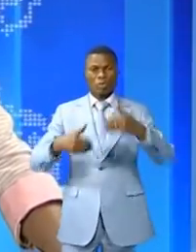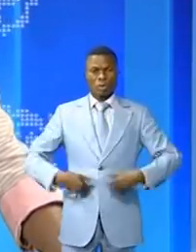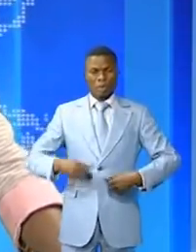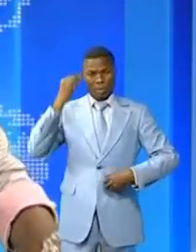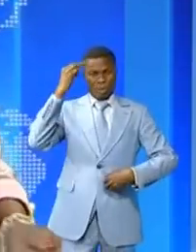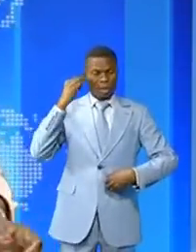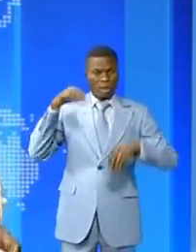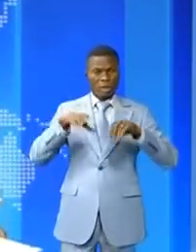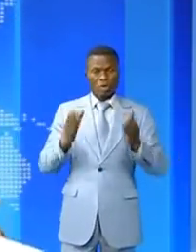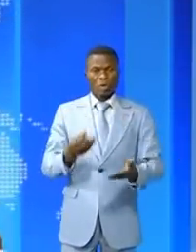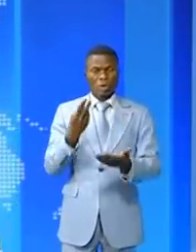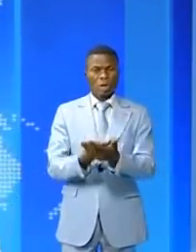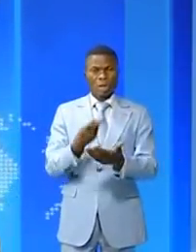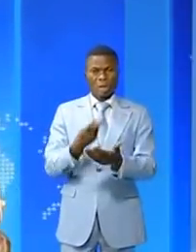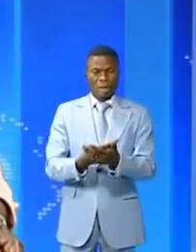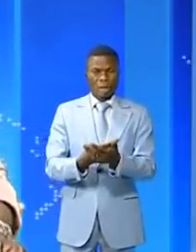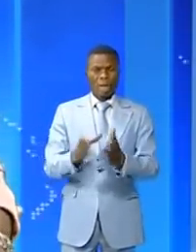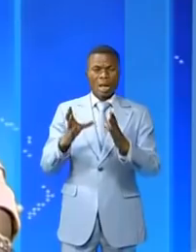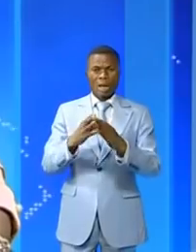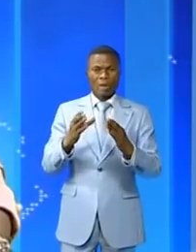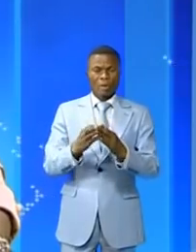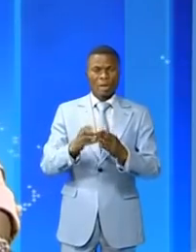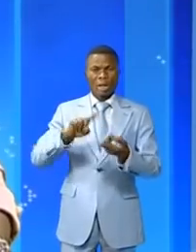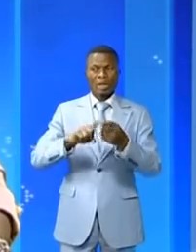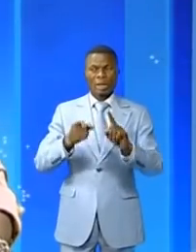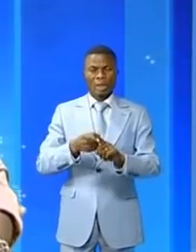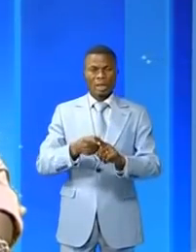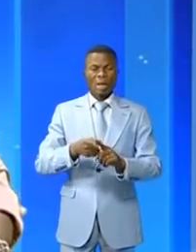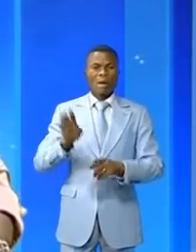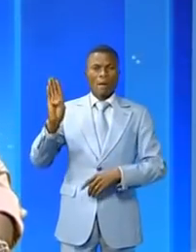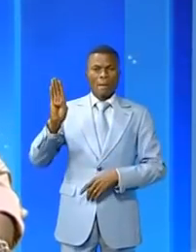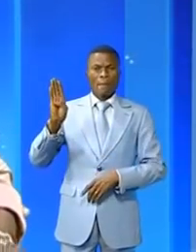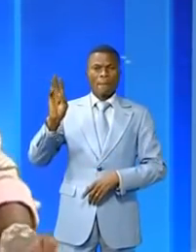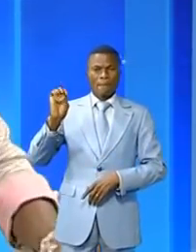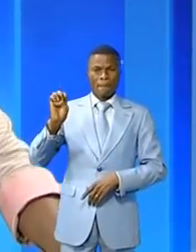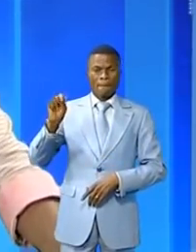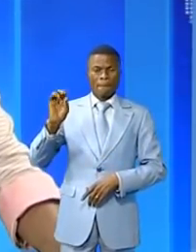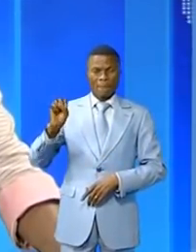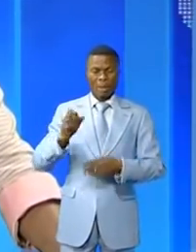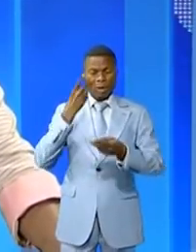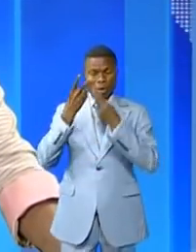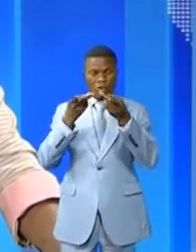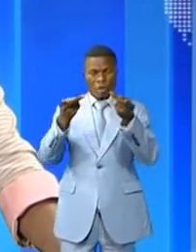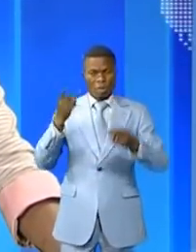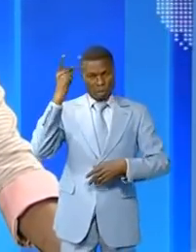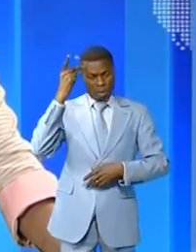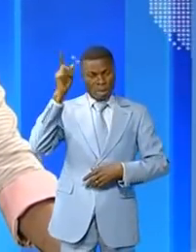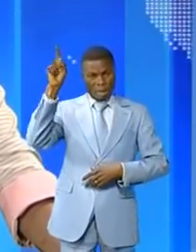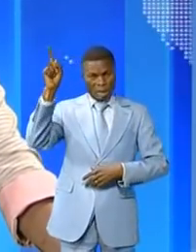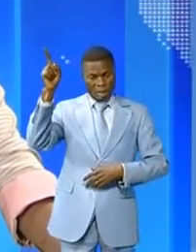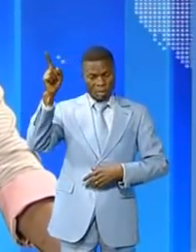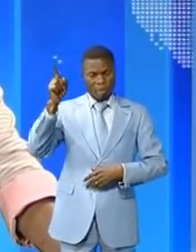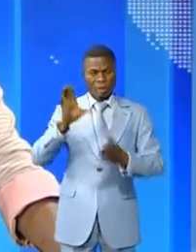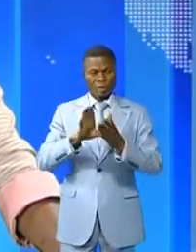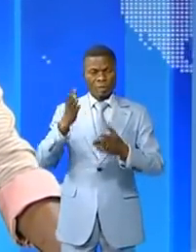congolais des Sports, Serge Koundé, accompagné de 100 collègues béninois, ont visité quelques chantiers de la capitale béninoise. Cédric Enina